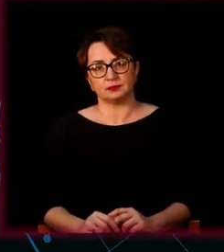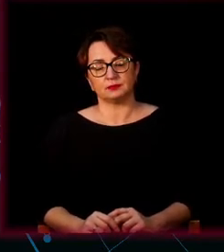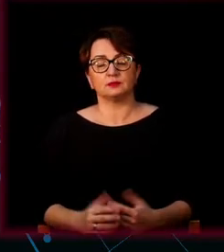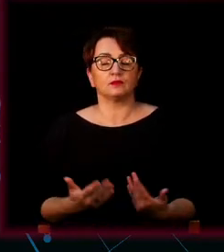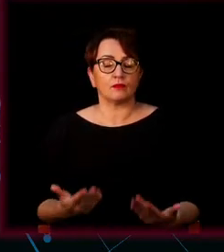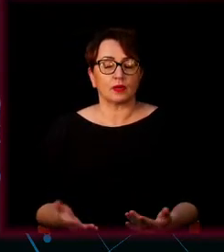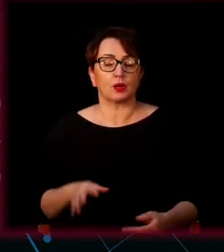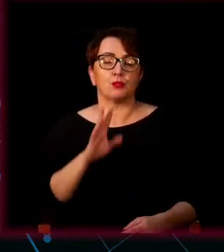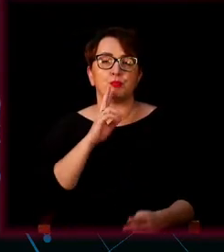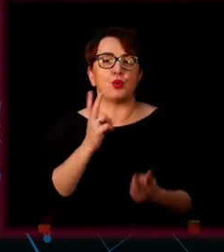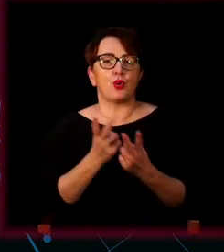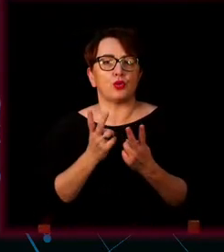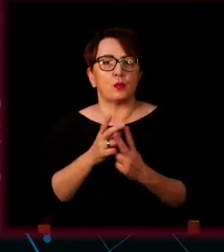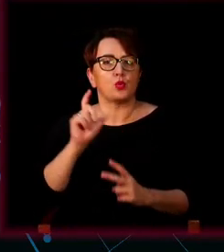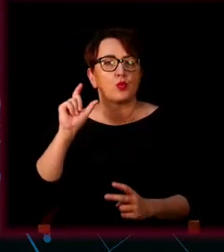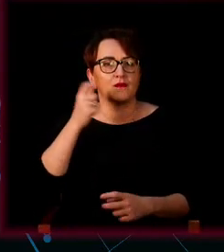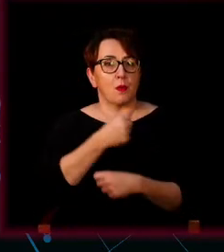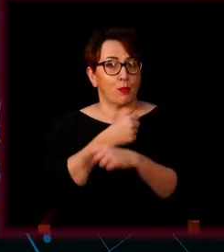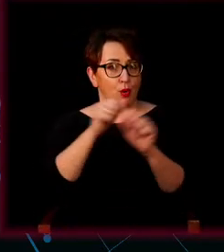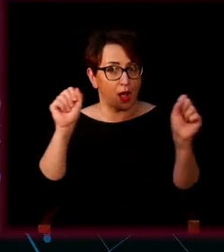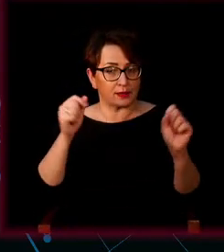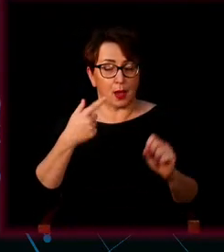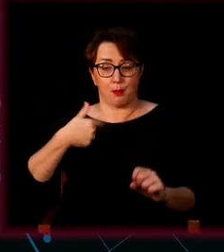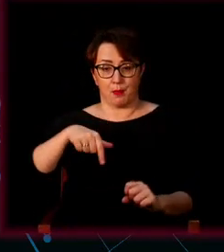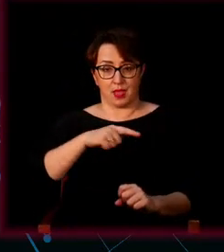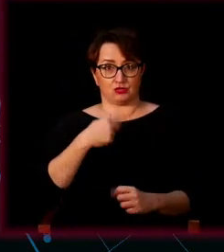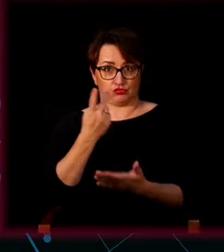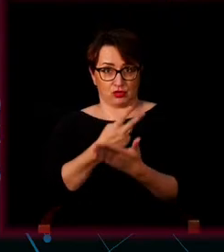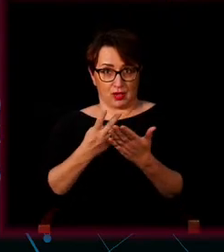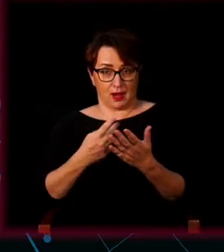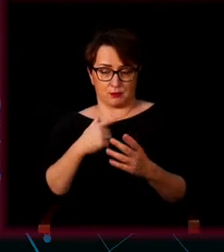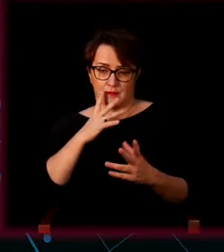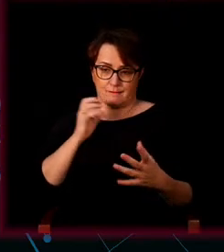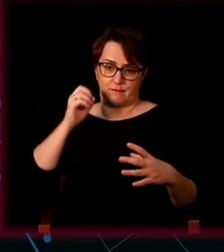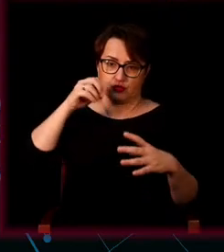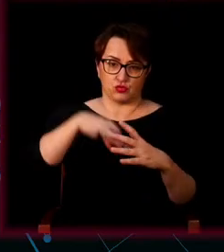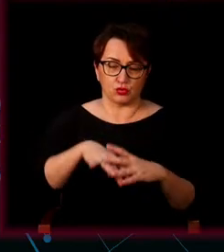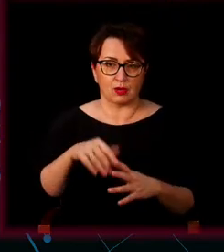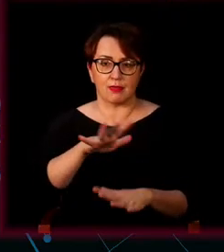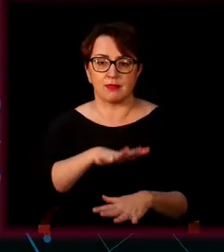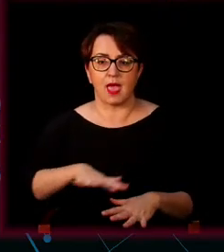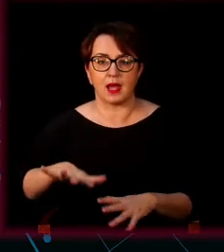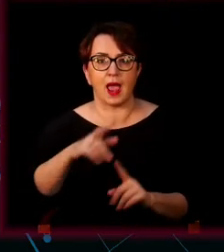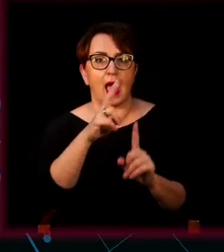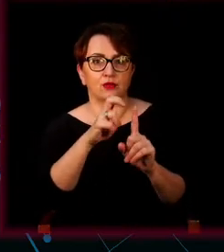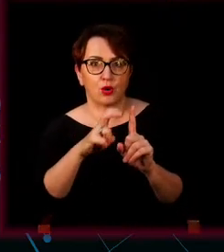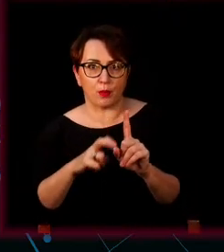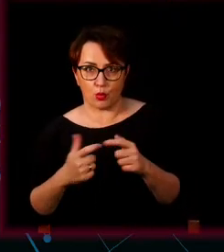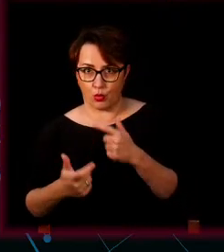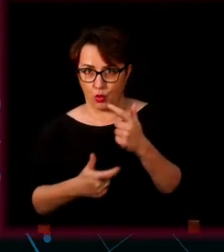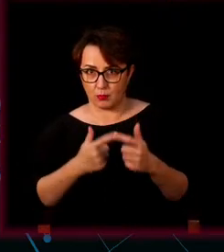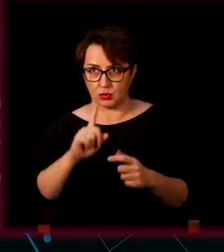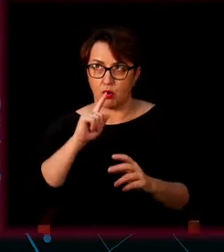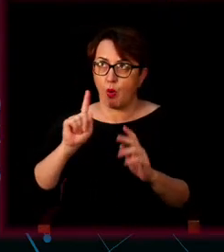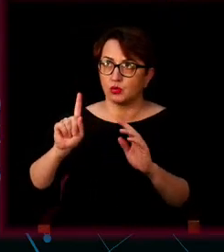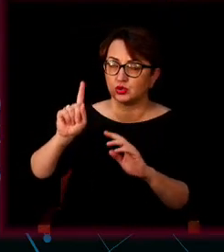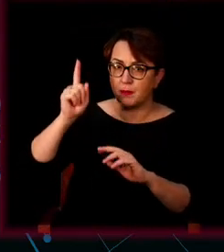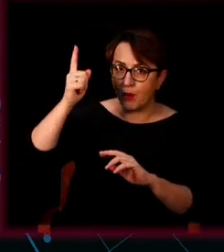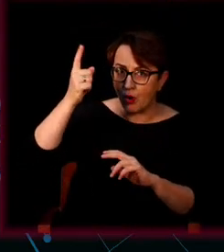Więc podobnie jak główny bohater, jako czytelnicy jesteśmy wrzuceni w ten antropologiczny teren, tutaj tak